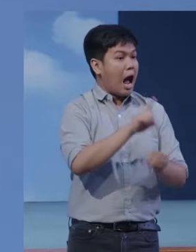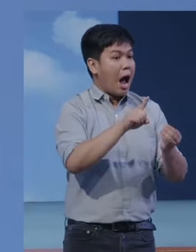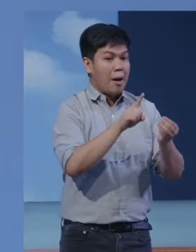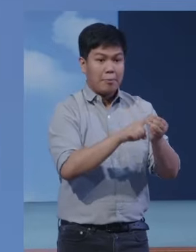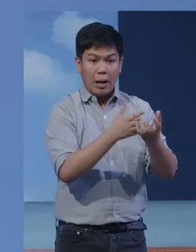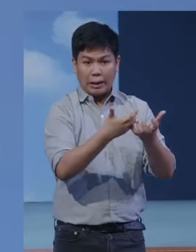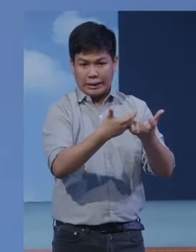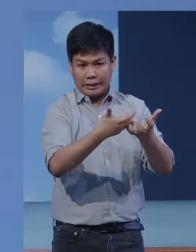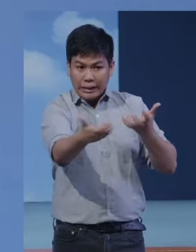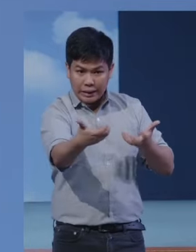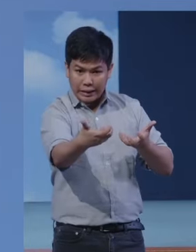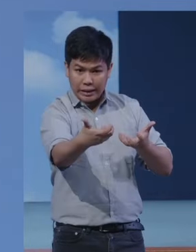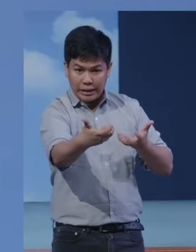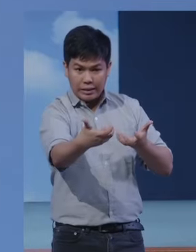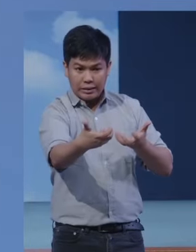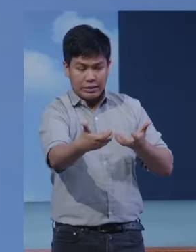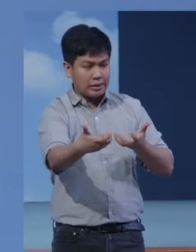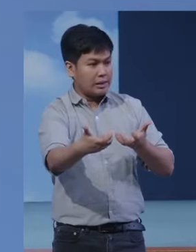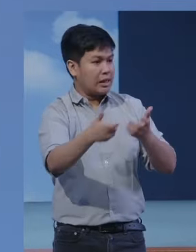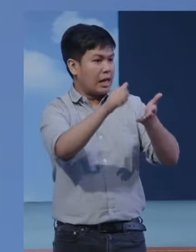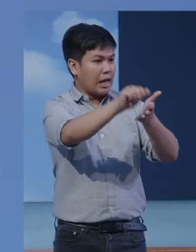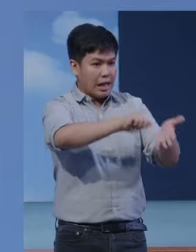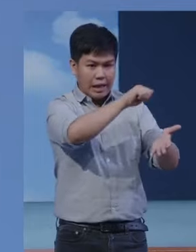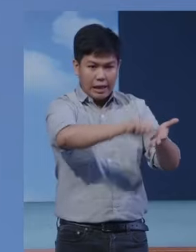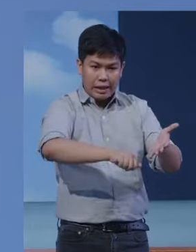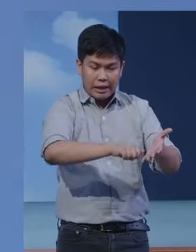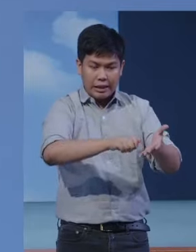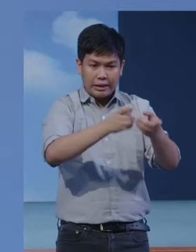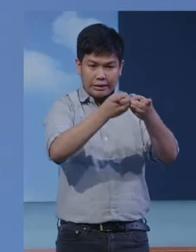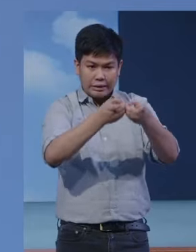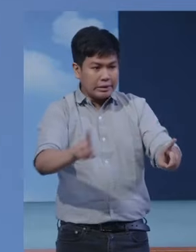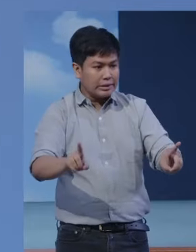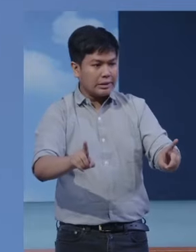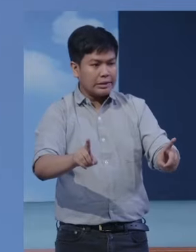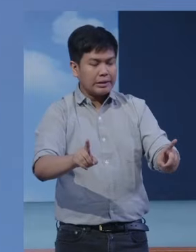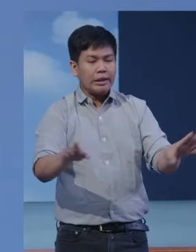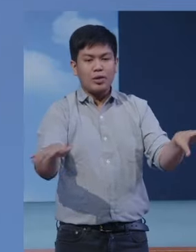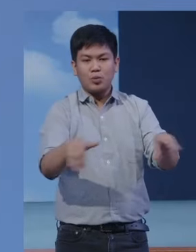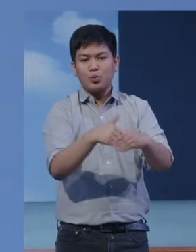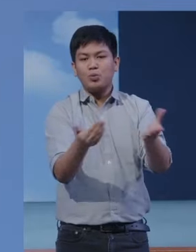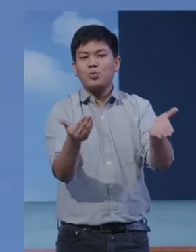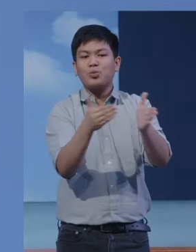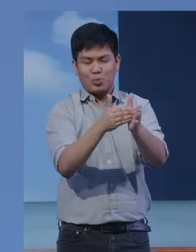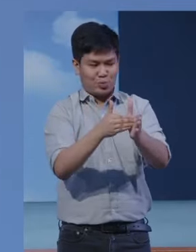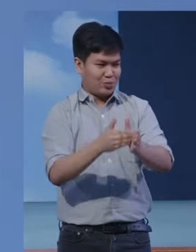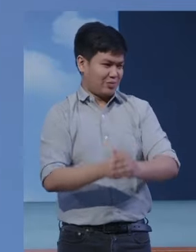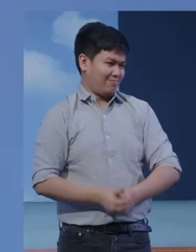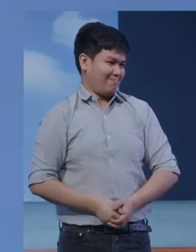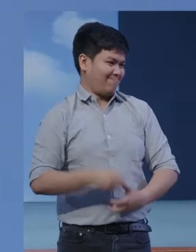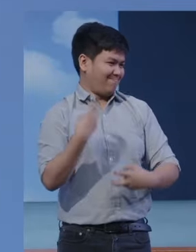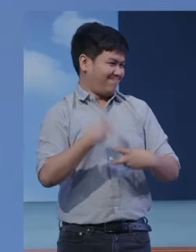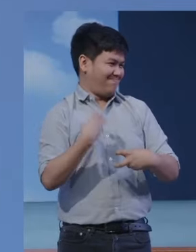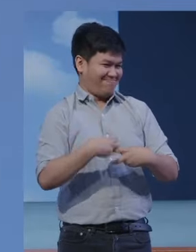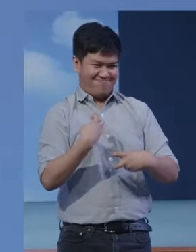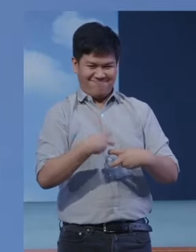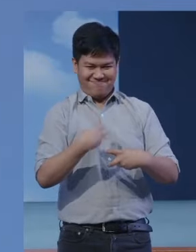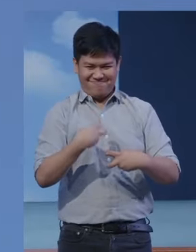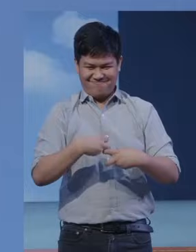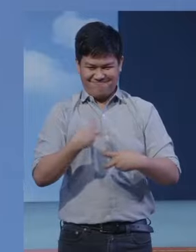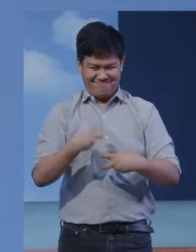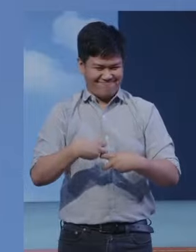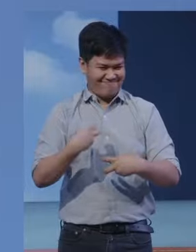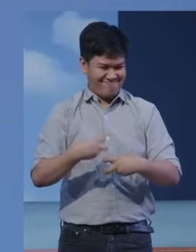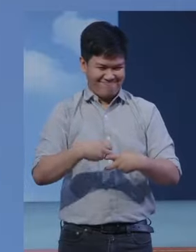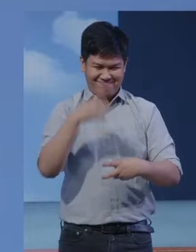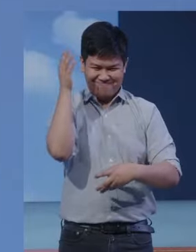paghihiwalay at ang pag-aasawa muli divorce annulment and remarriage no